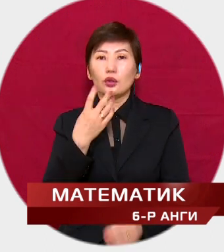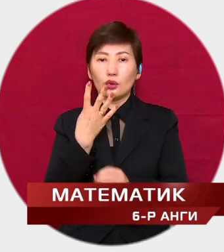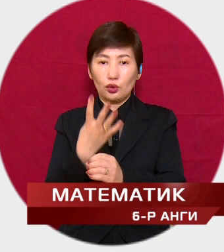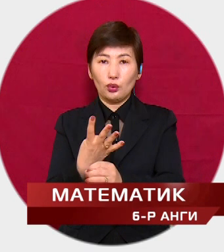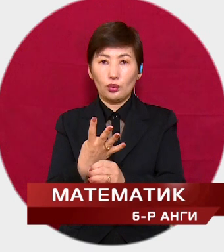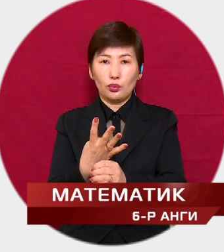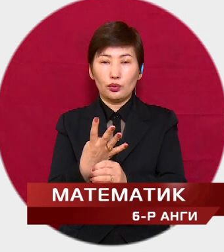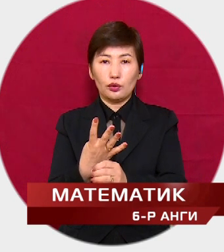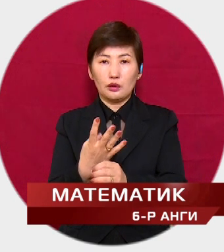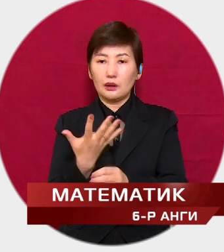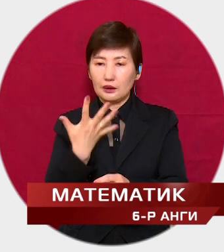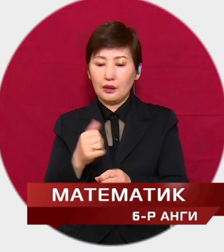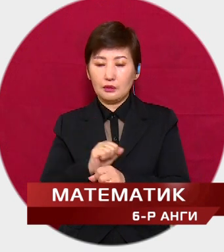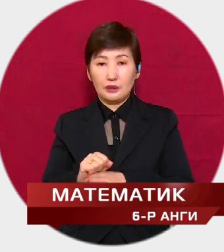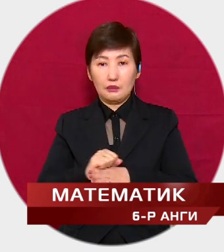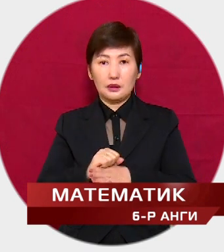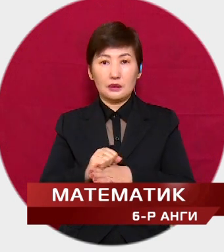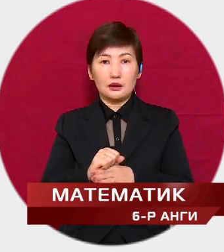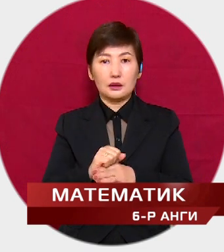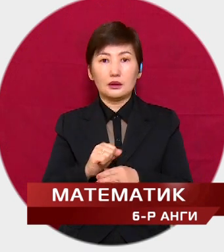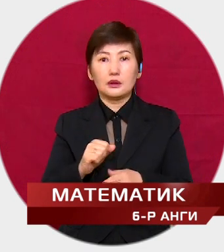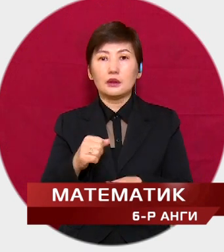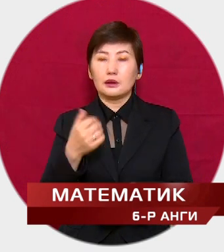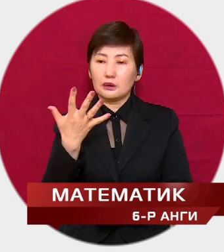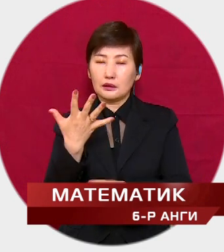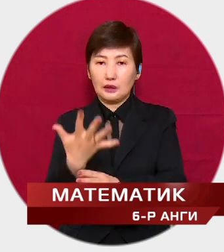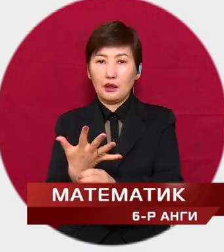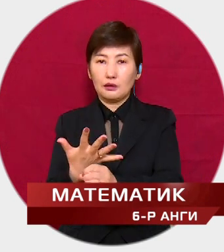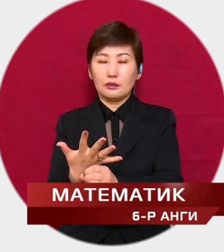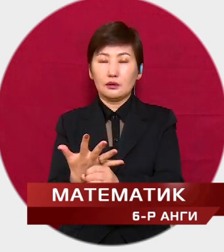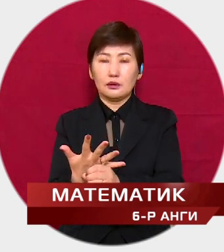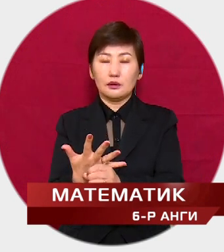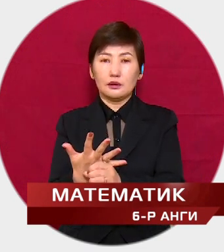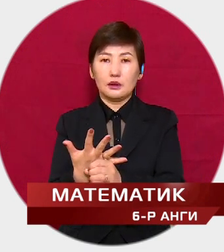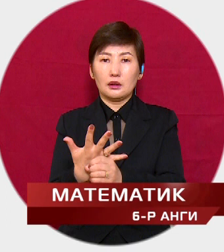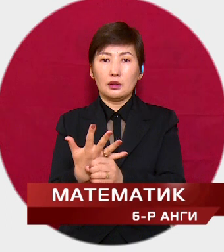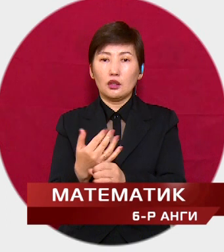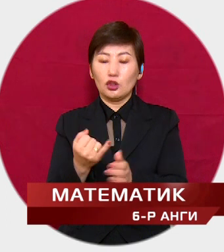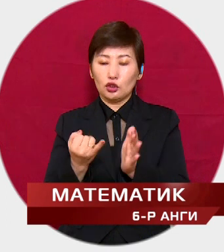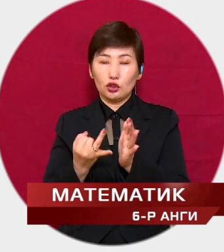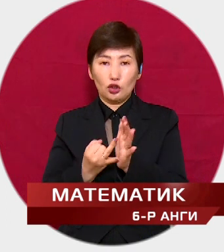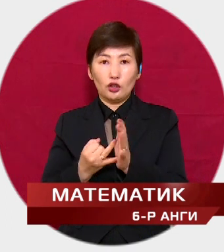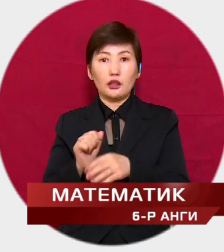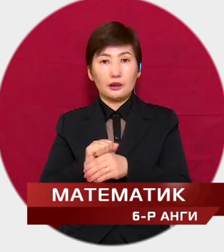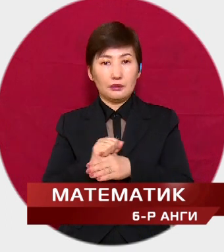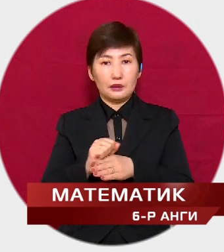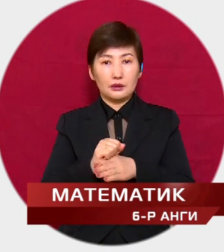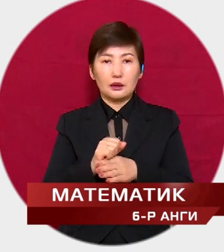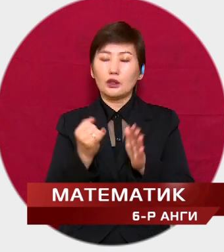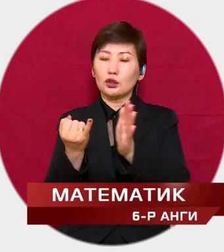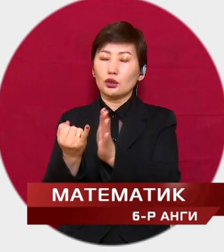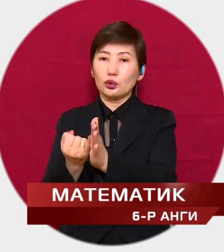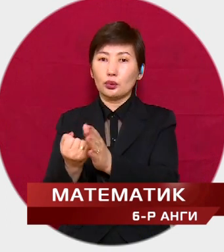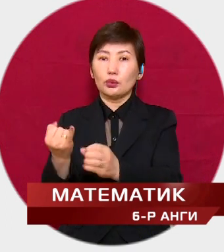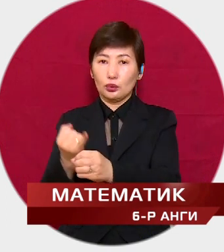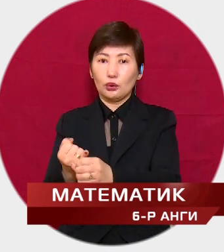гэсэн нүдэрээ босоо өгдөл 5 удаа тавтагдсан. 5 гэсэн нүдэрээ босоо өгдөл 7 удаа тавтагдсан. 6 гэсэн